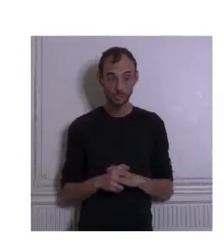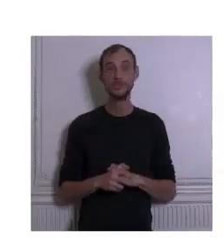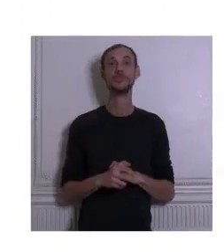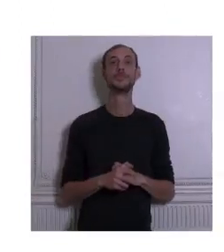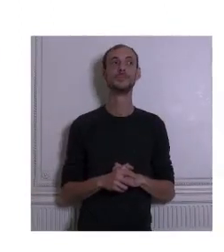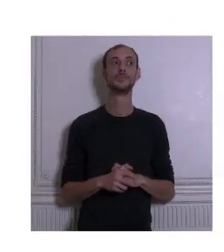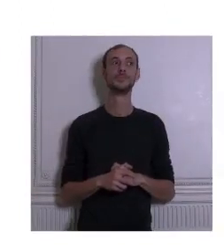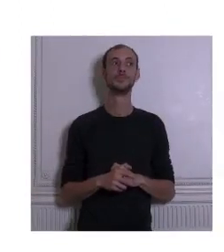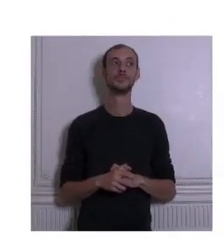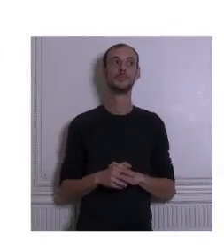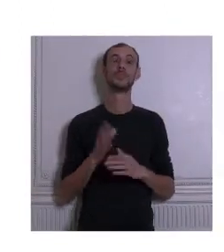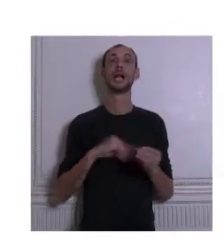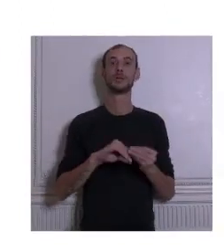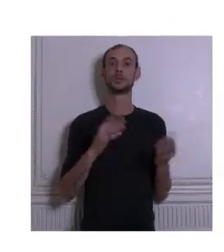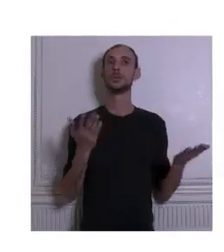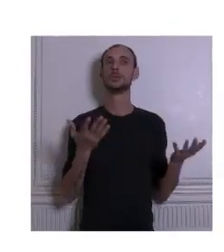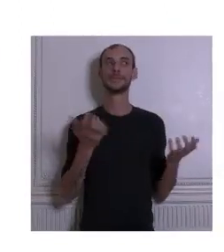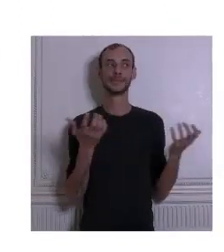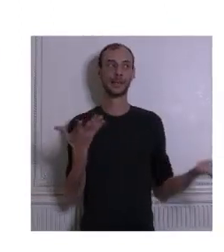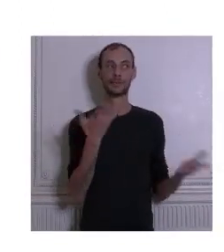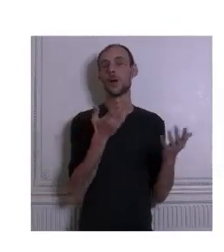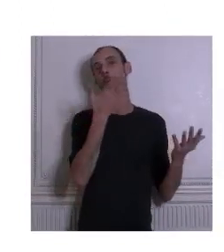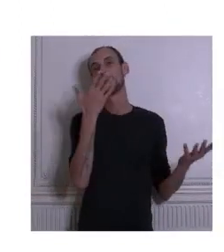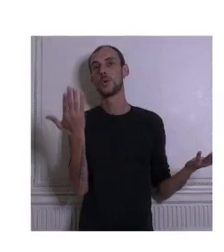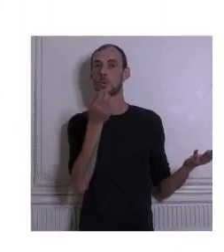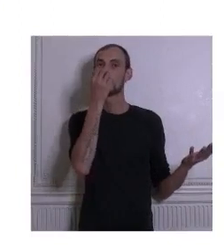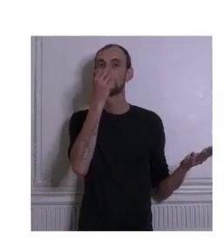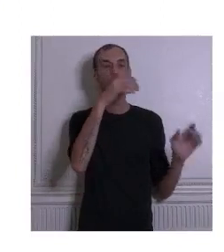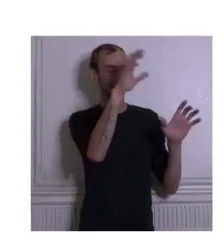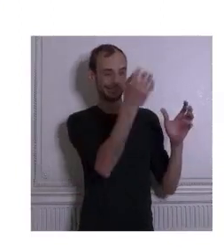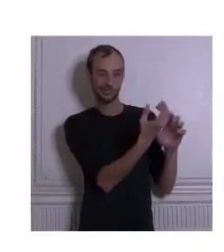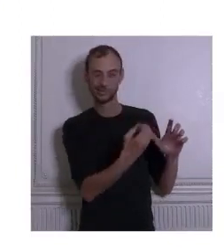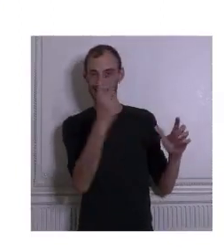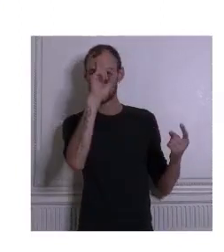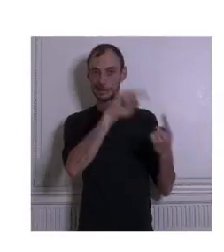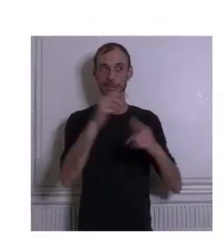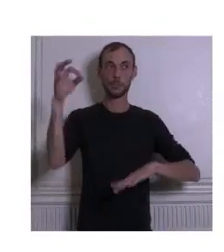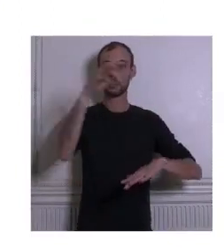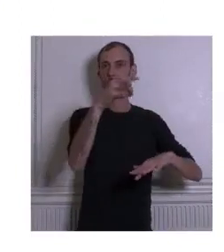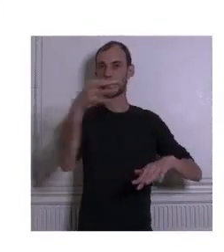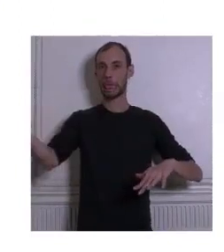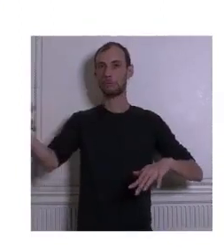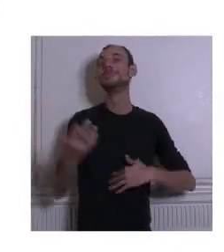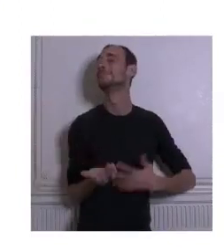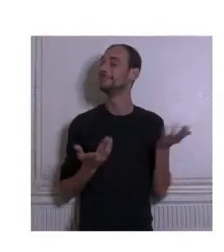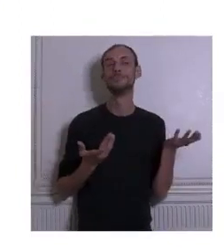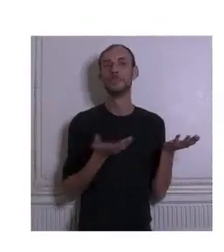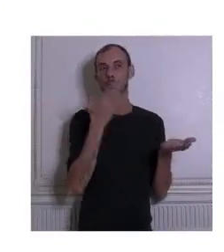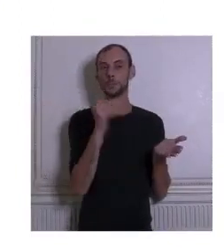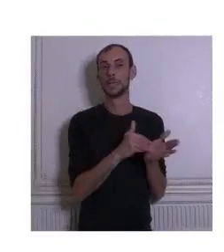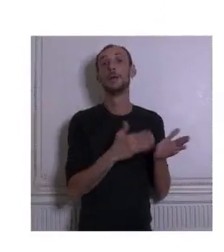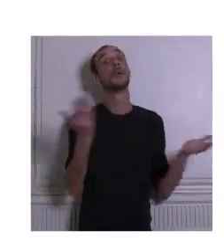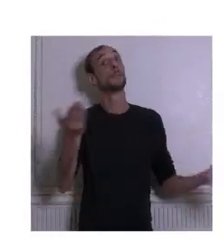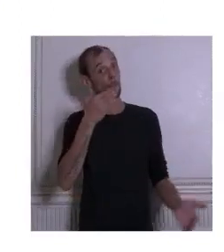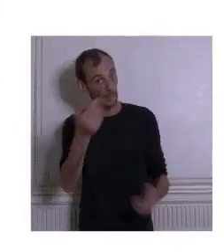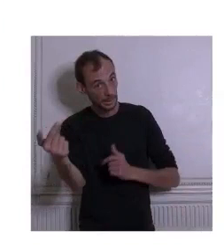avait 2-3 choses que je voulais un petit peu rectifier sur vos points de vue. Sur la production de chaleur à la piscine. Il